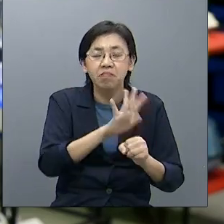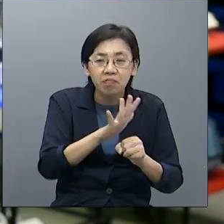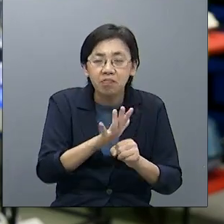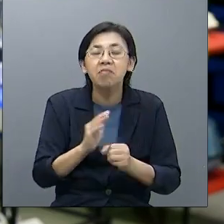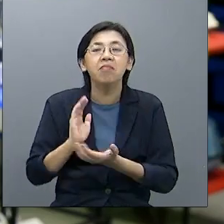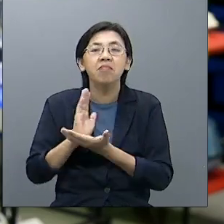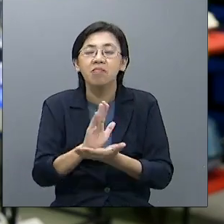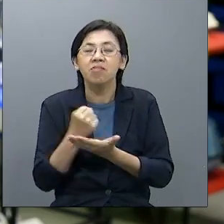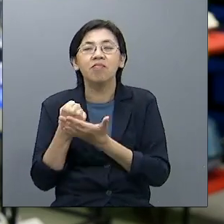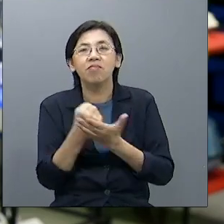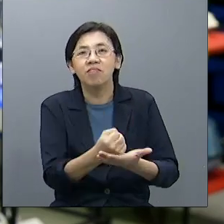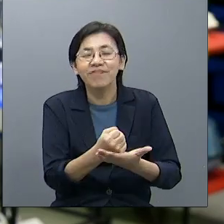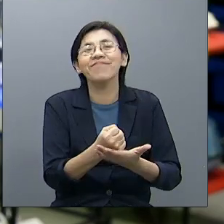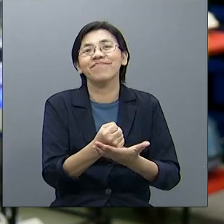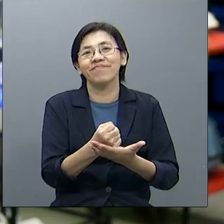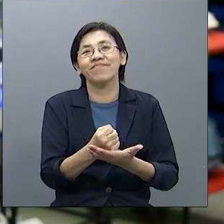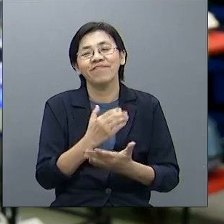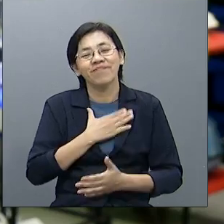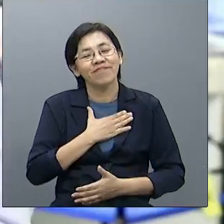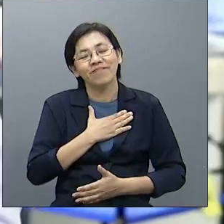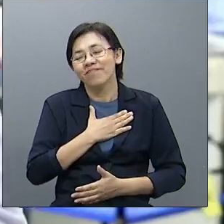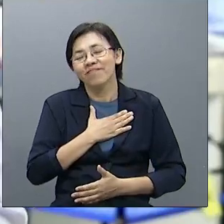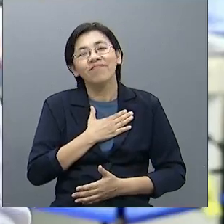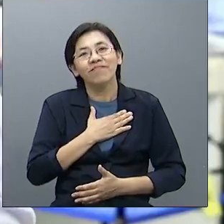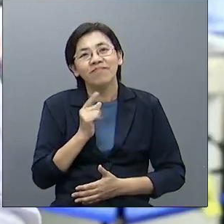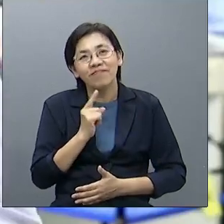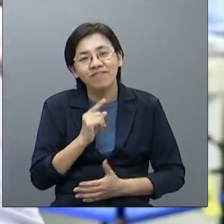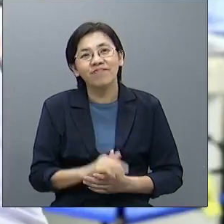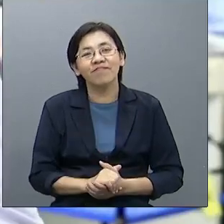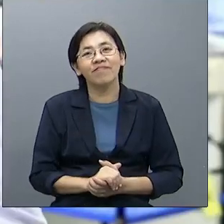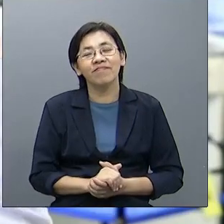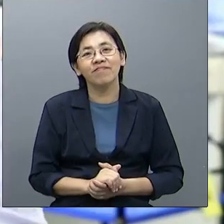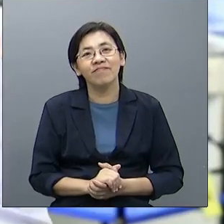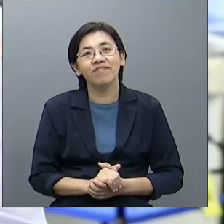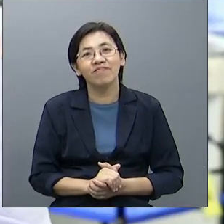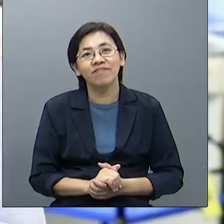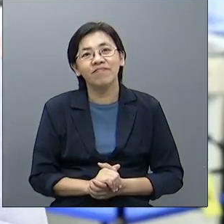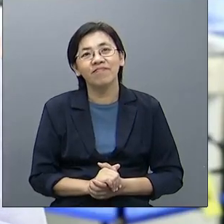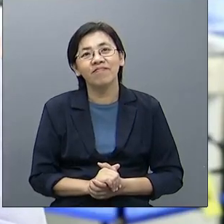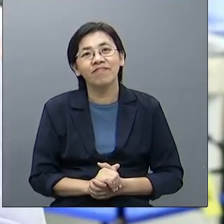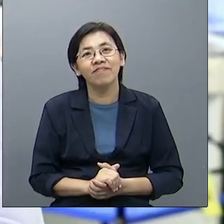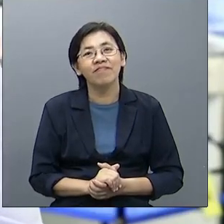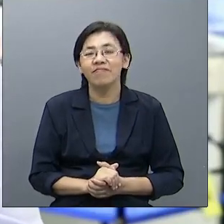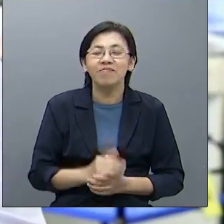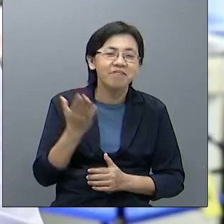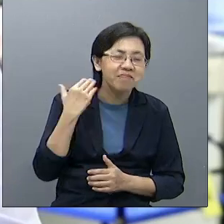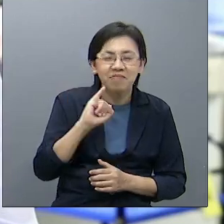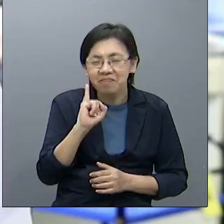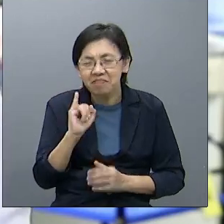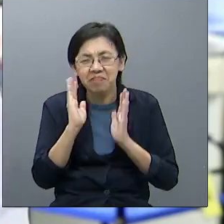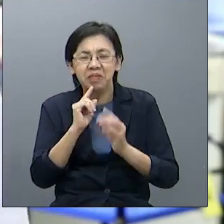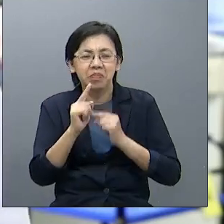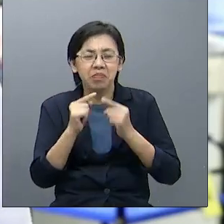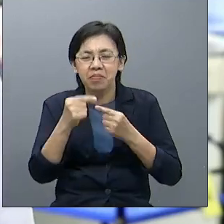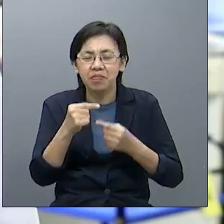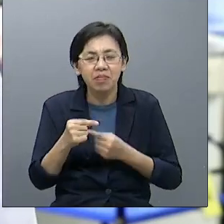เนาะบ่ว่าสิทุ่มแรงกายแรงใจเนาะผ่านผ่าสิ่งที่บ่ดีมากคอมเมนต์ที่ลบๆไอ้เพิ่นก็ผ่านมาได้อันนี้เฮากะข